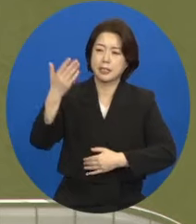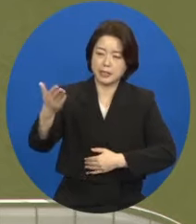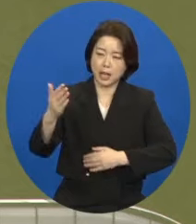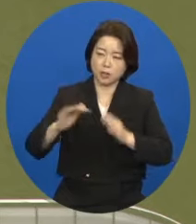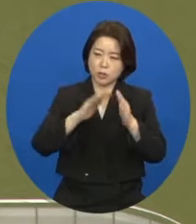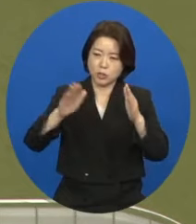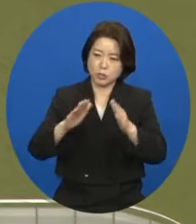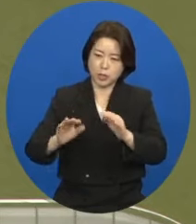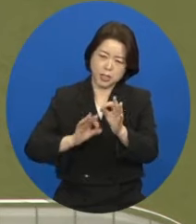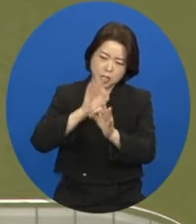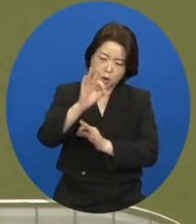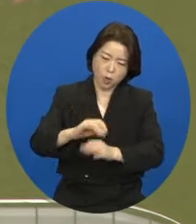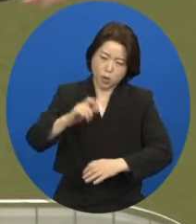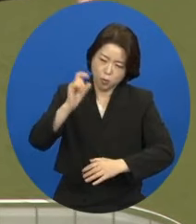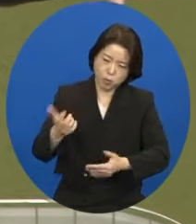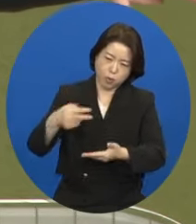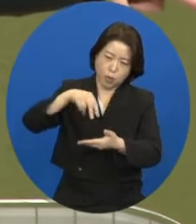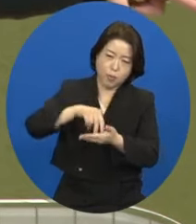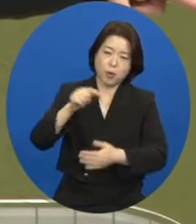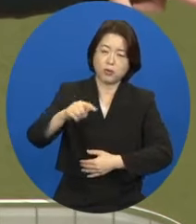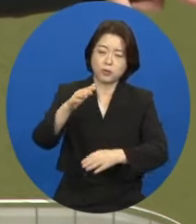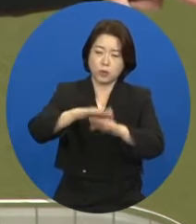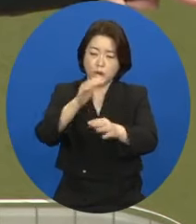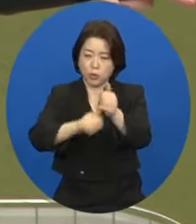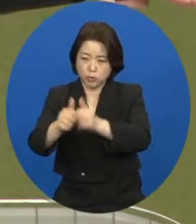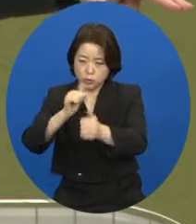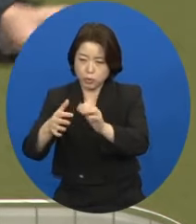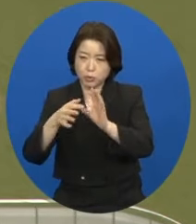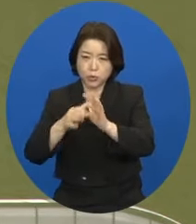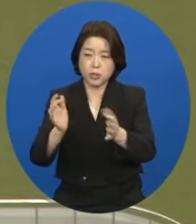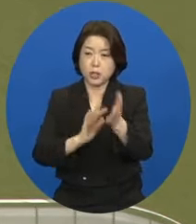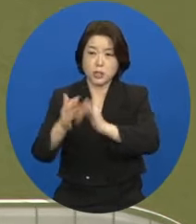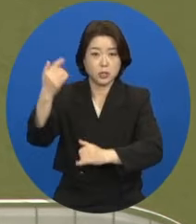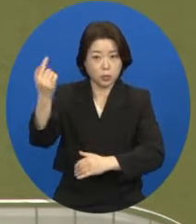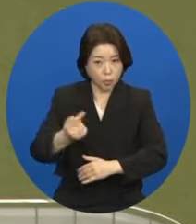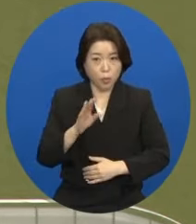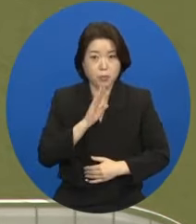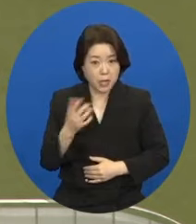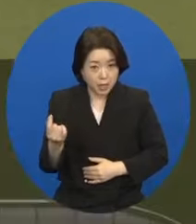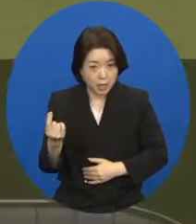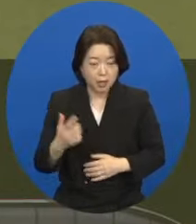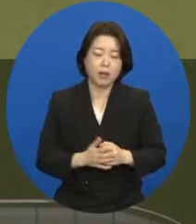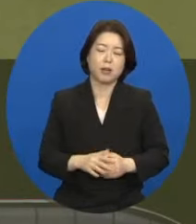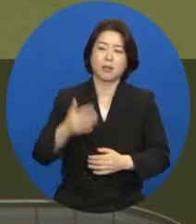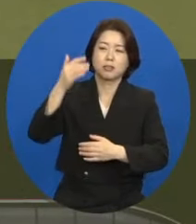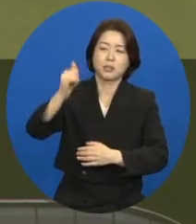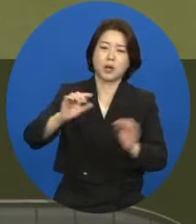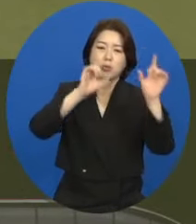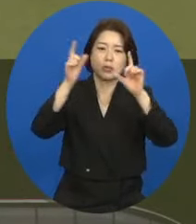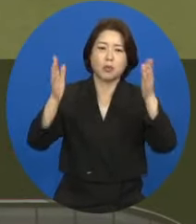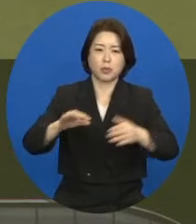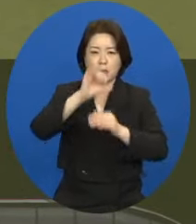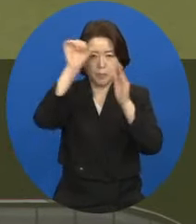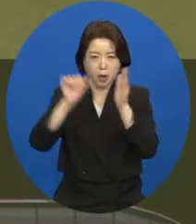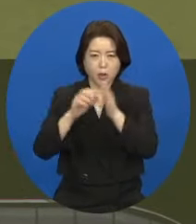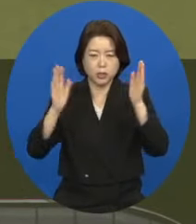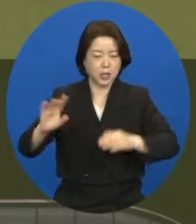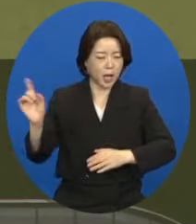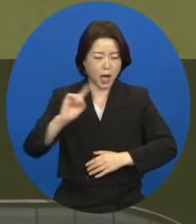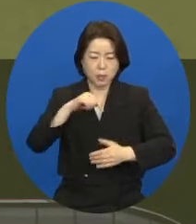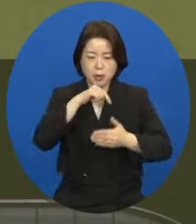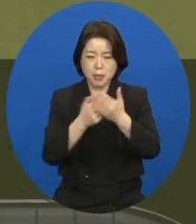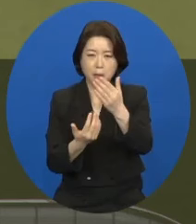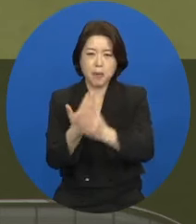영구히 세워주시고 그의 후손을 통해서 예수님이 오시지 않습니까? 장군께서 사시는 동안 평생토록 아무런 재난이 일어나지